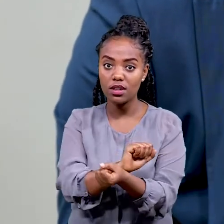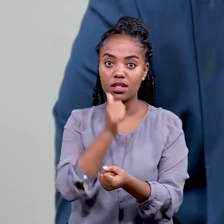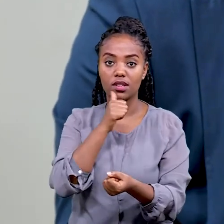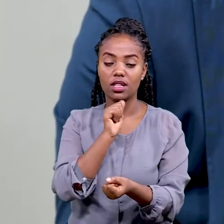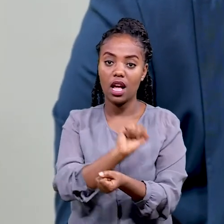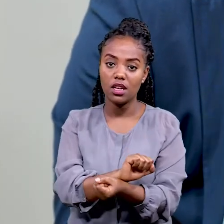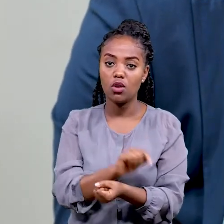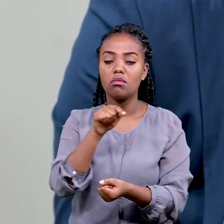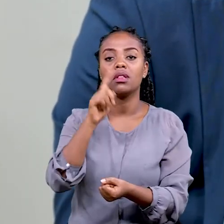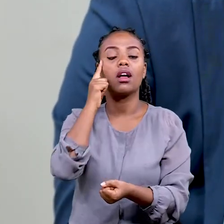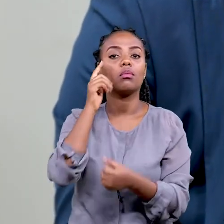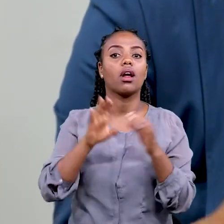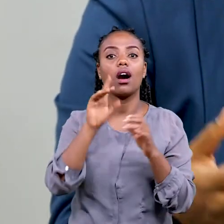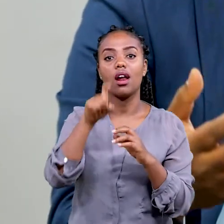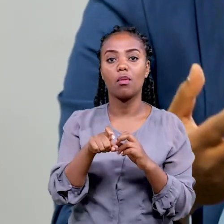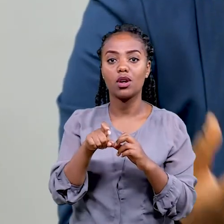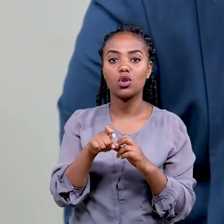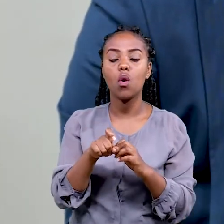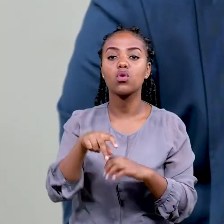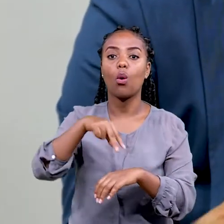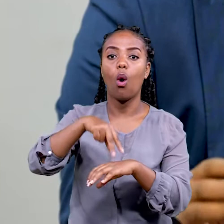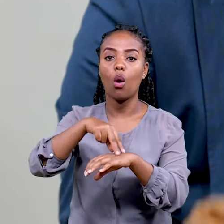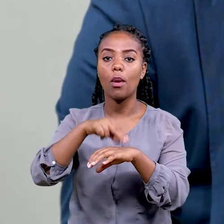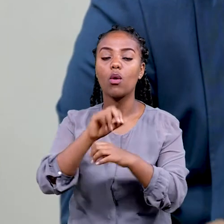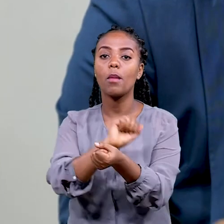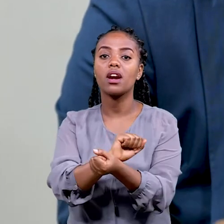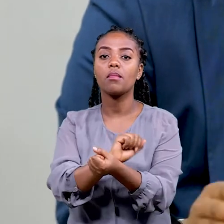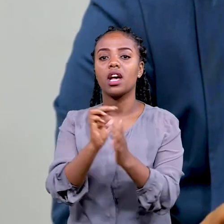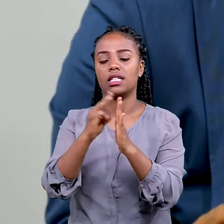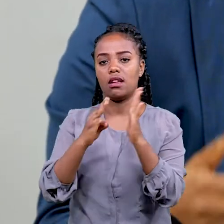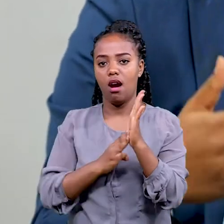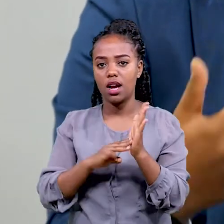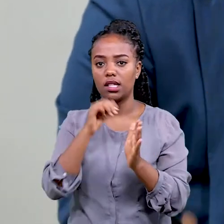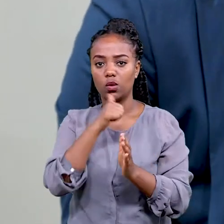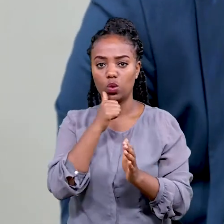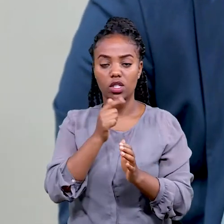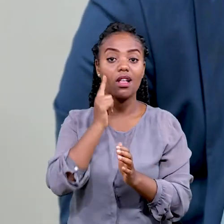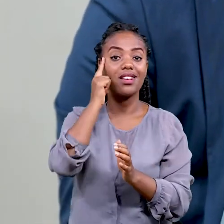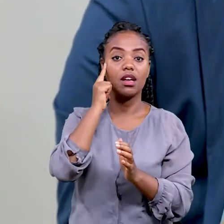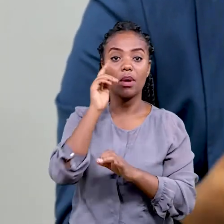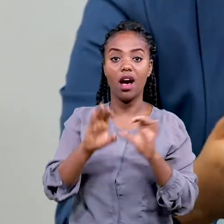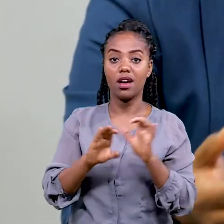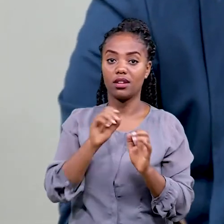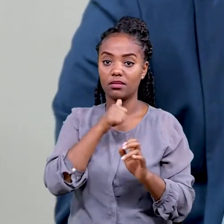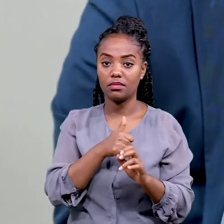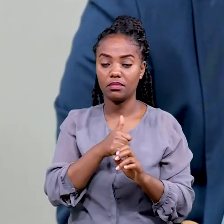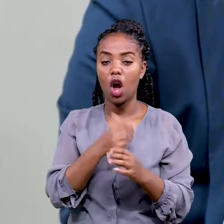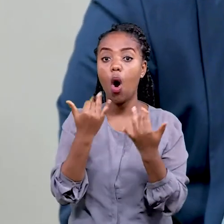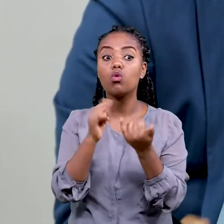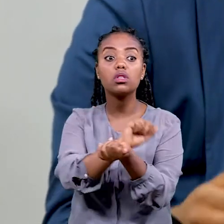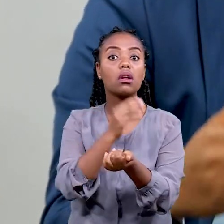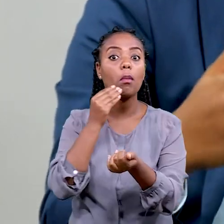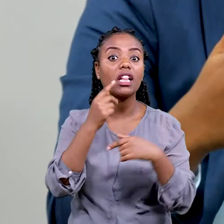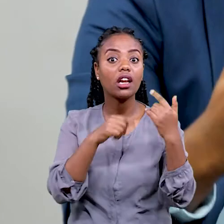ሴቶች ሲታሰሩ የኔን ታሳቢ ማድረግ አለብን። የተቋቋመው የማረሚያነት ስርዓት ሴቶችን ታሳቢ አያደርግም። አሁን ማረሚያ ቤት ሄደን